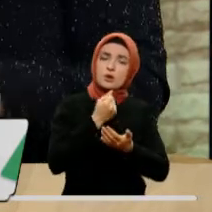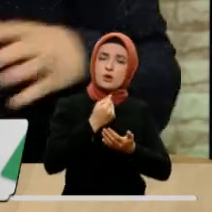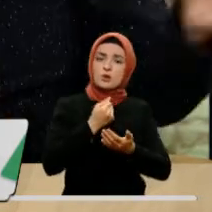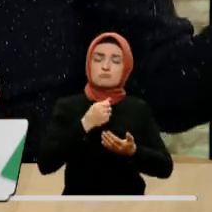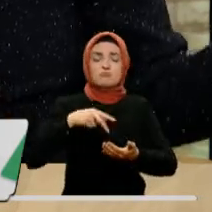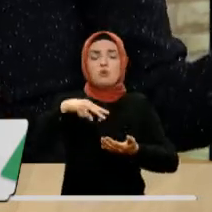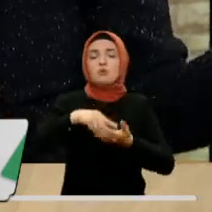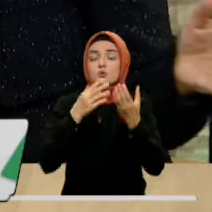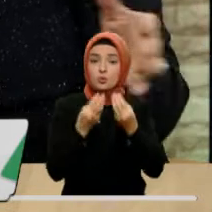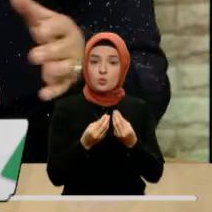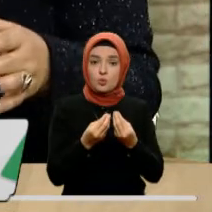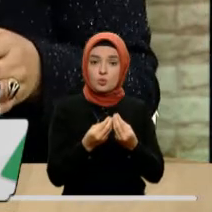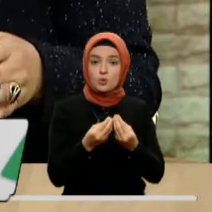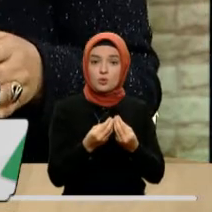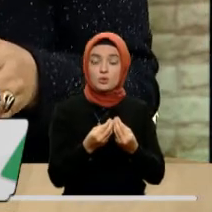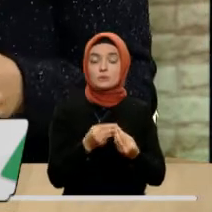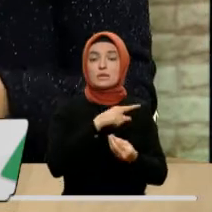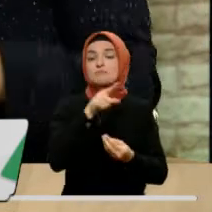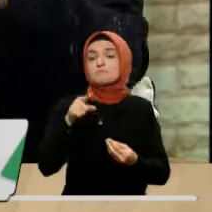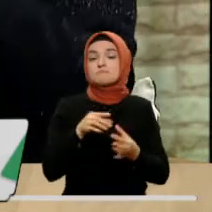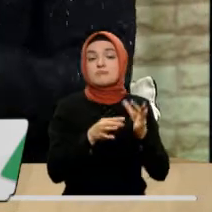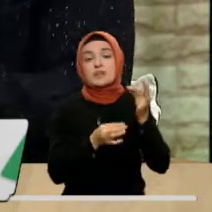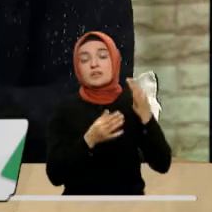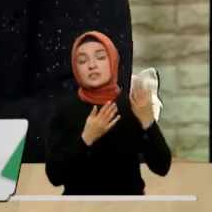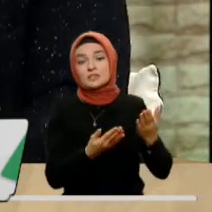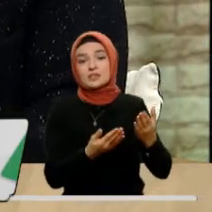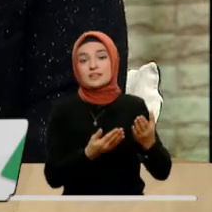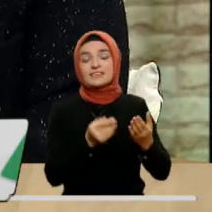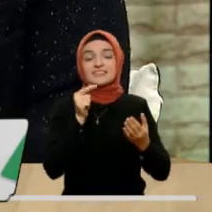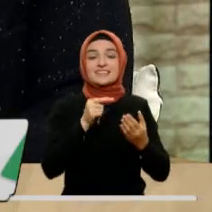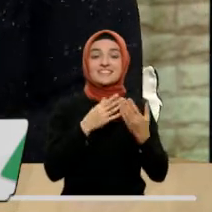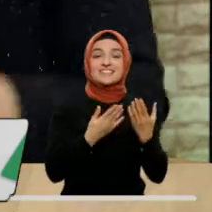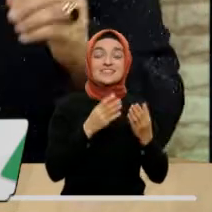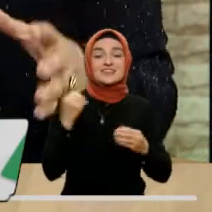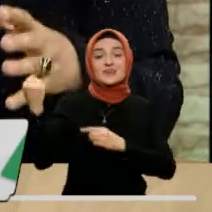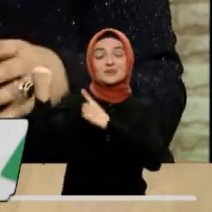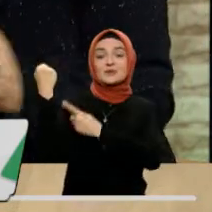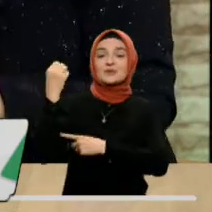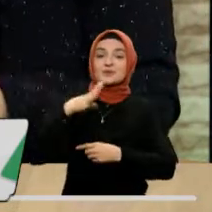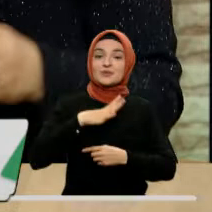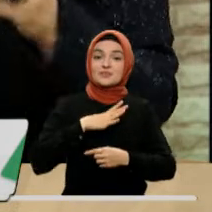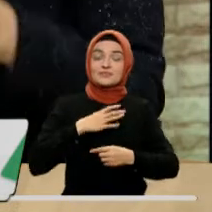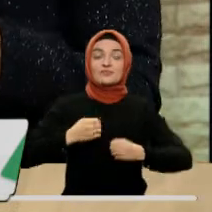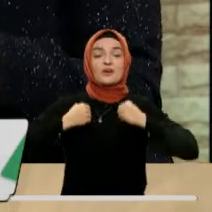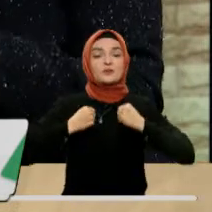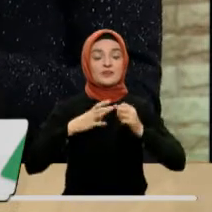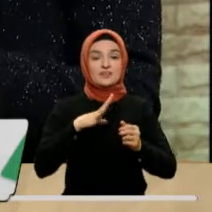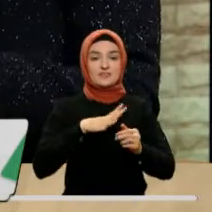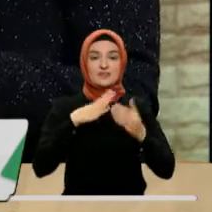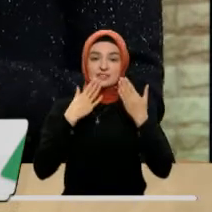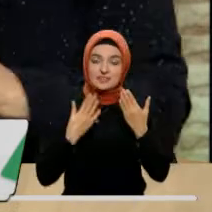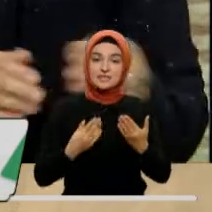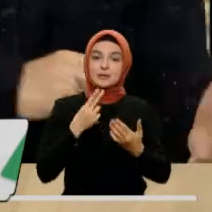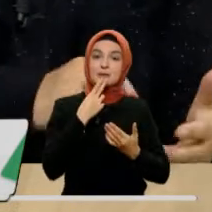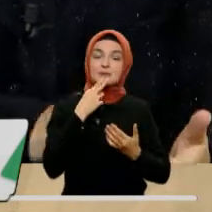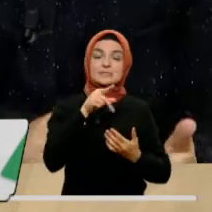üzerinde dursa. Öbürler hep ellerin üzerinde duruyor çünkü diğer insanlar. Şeyinde, gücün de, kuvvetin de var. Tamam kızım, önemli değil. Sen ya tercihini